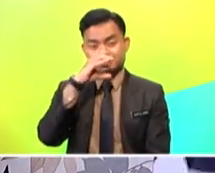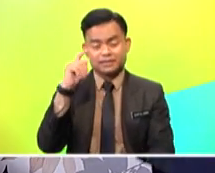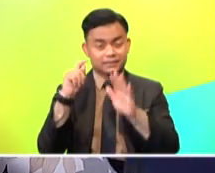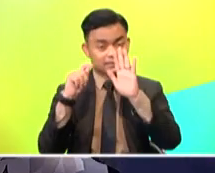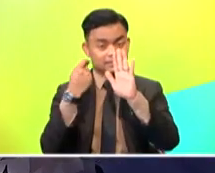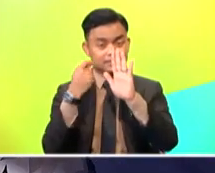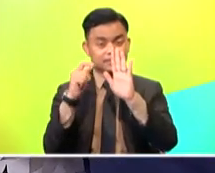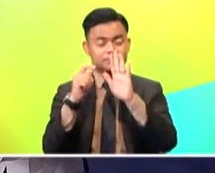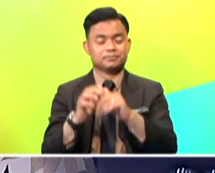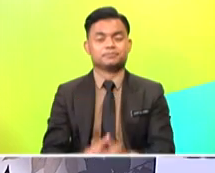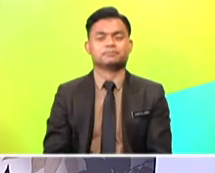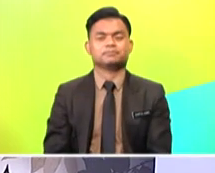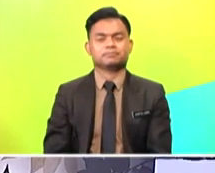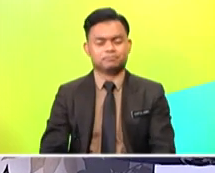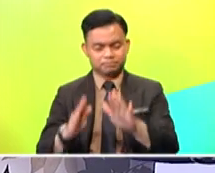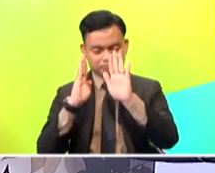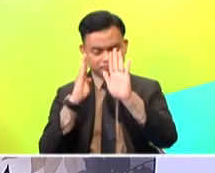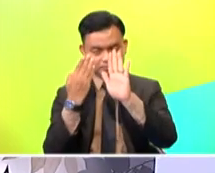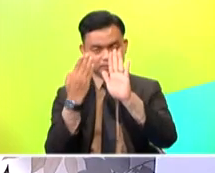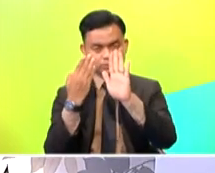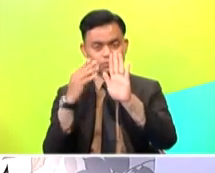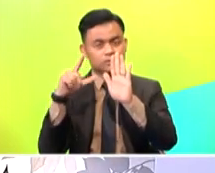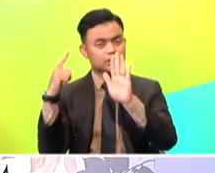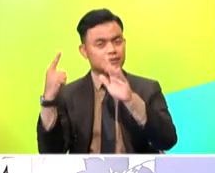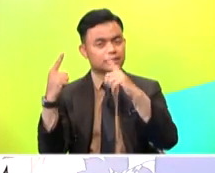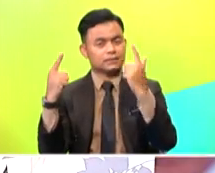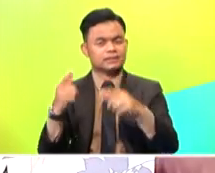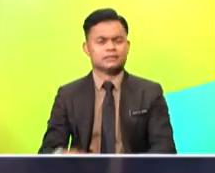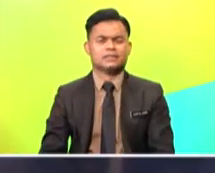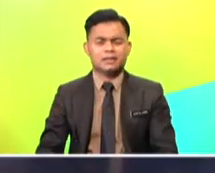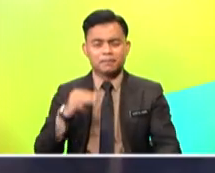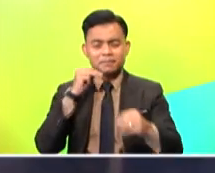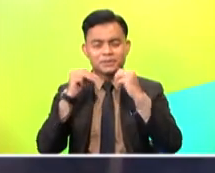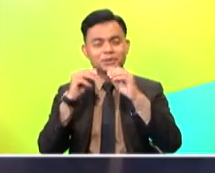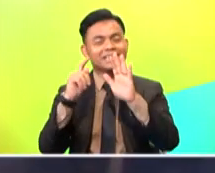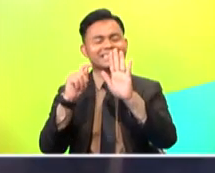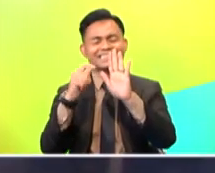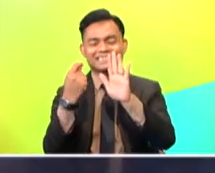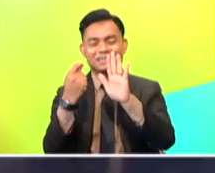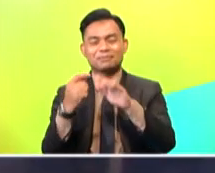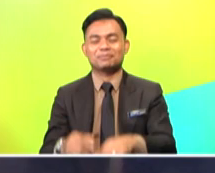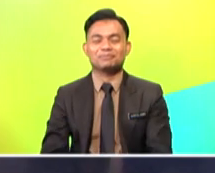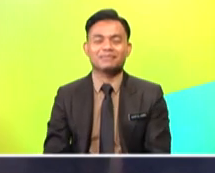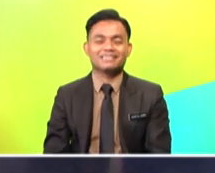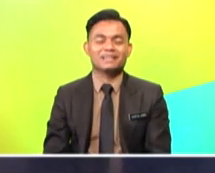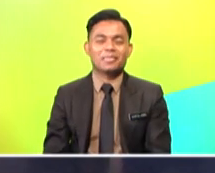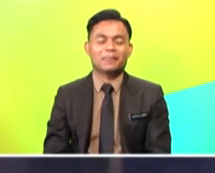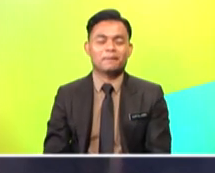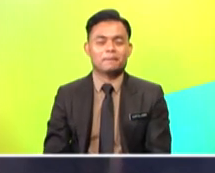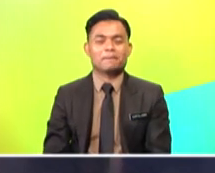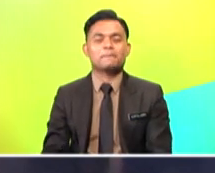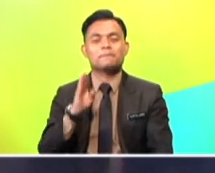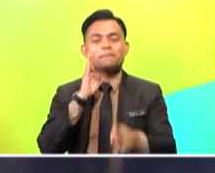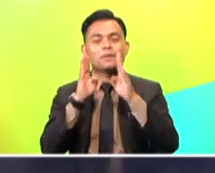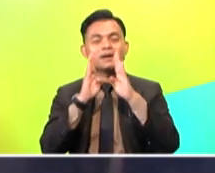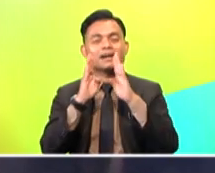Ni tingkap. Cikgu, Irfan pernah dengar orang cakap mencorak tingkap tu apa cikgu? Itu berborak antara tingkap dengan tingkap.